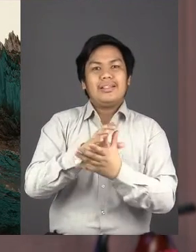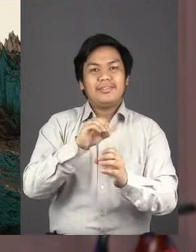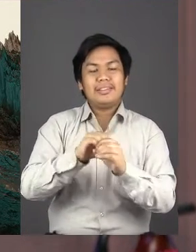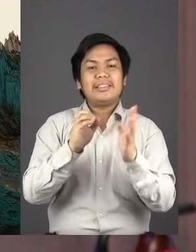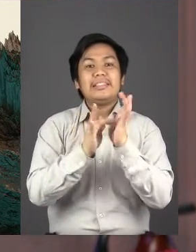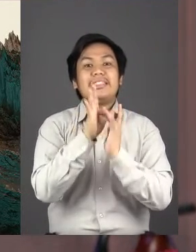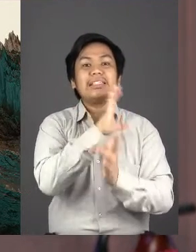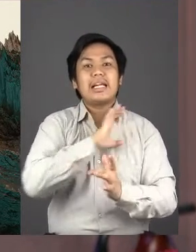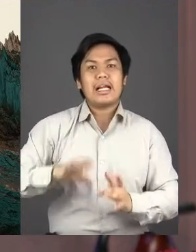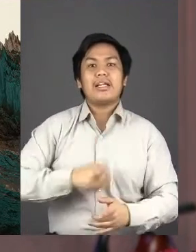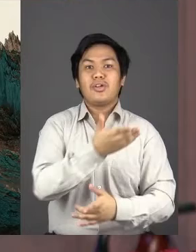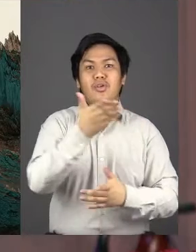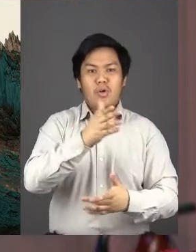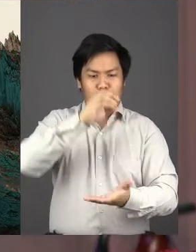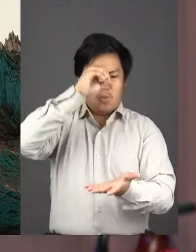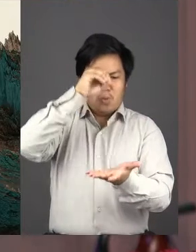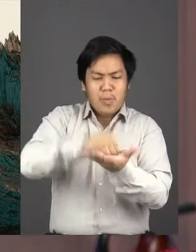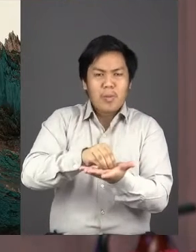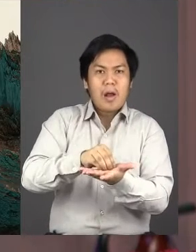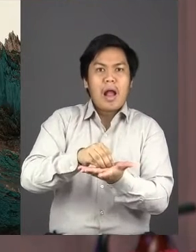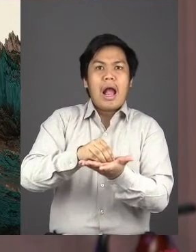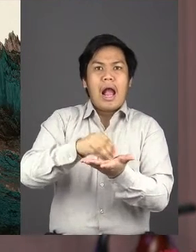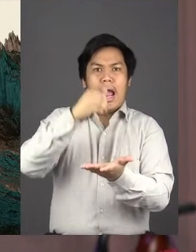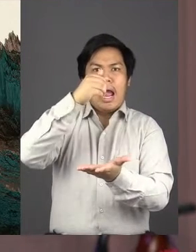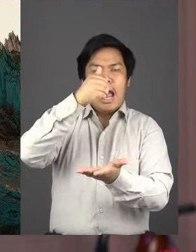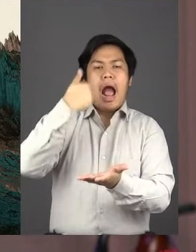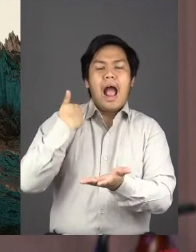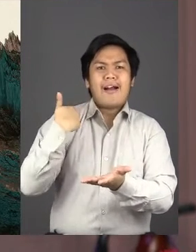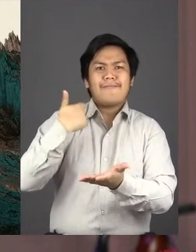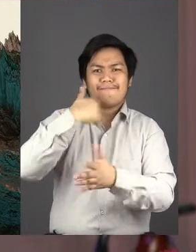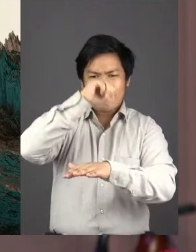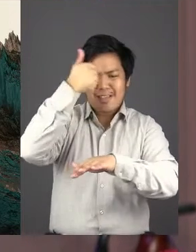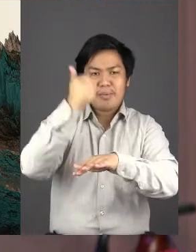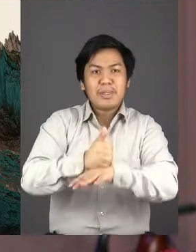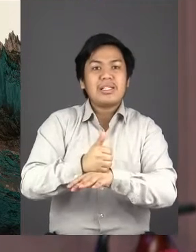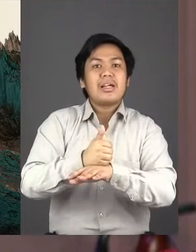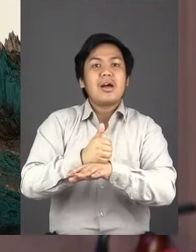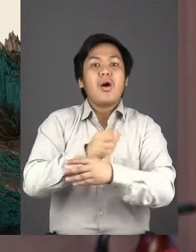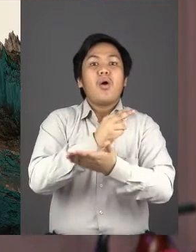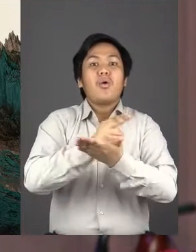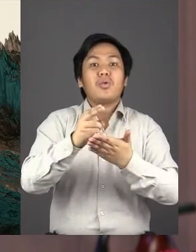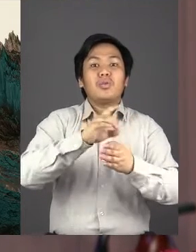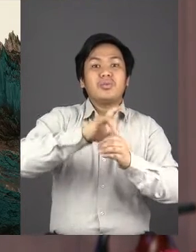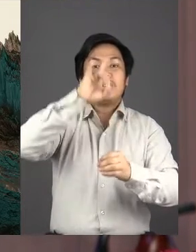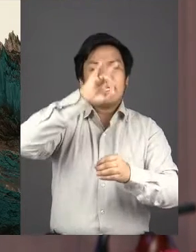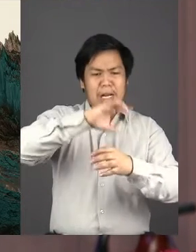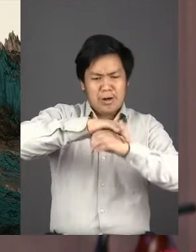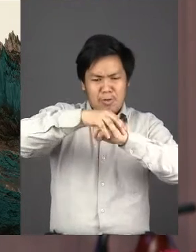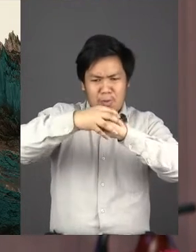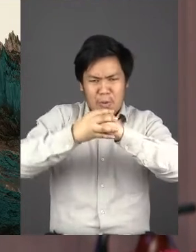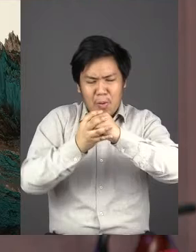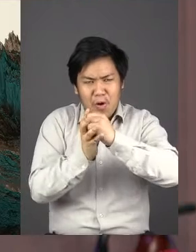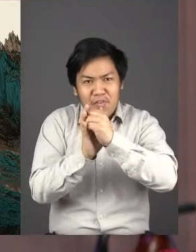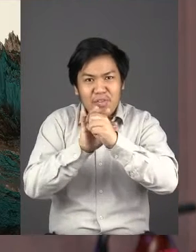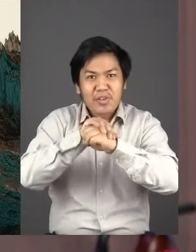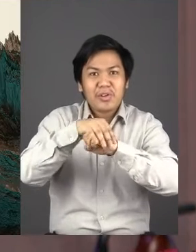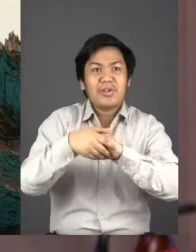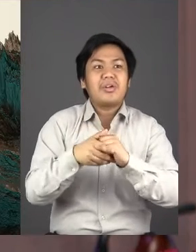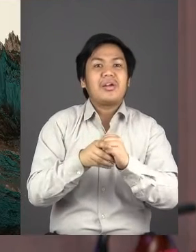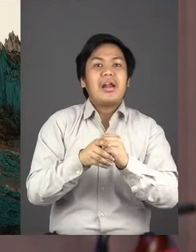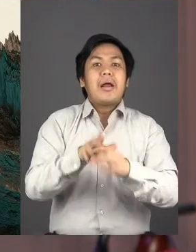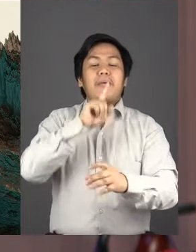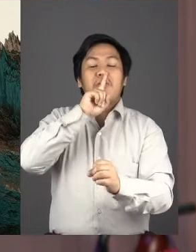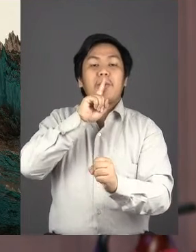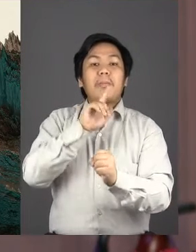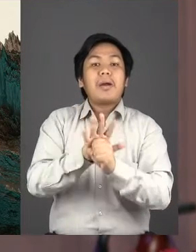were sealed with the promised Holy Spirit. Binalot kayo, sinelyado kayo ng